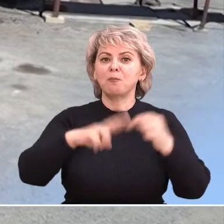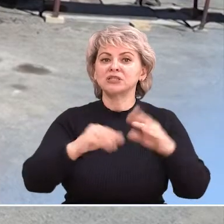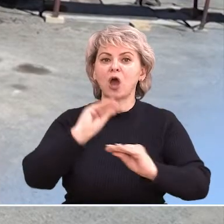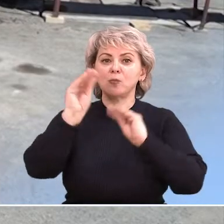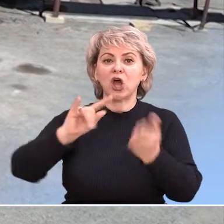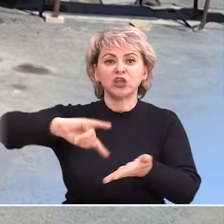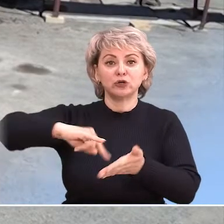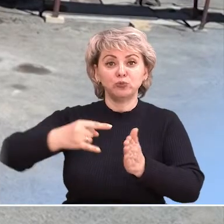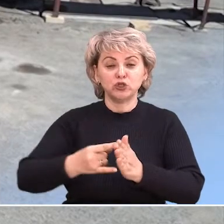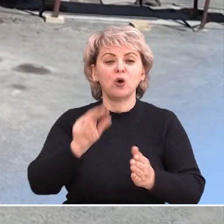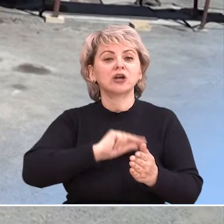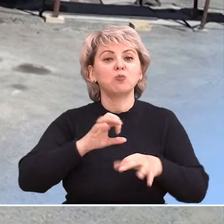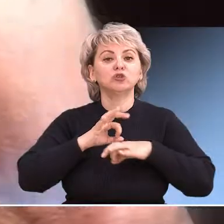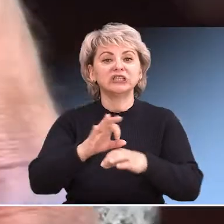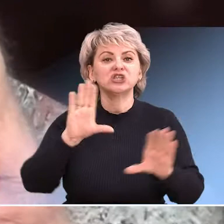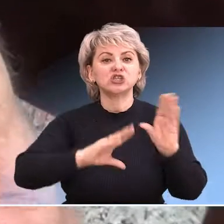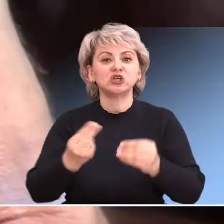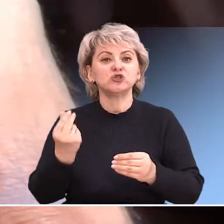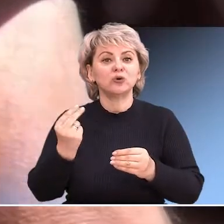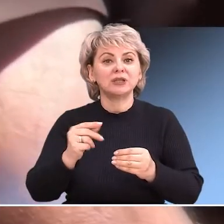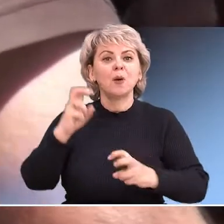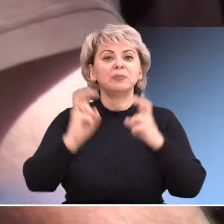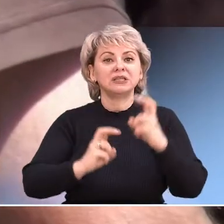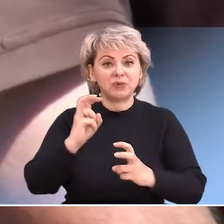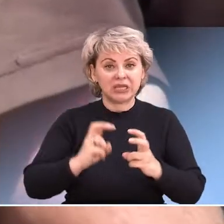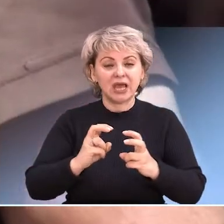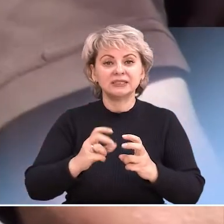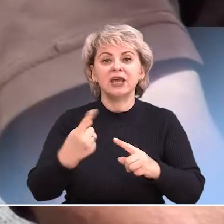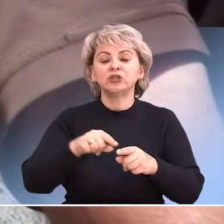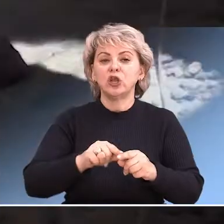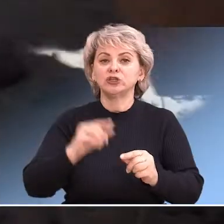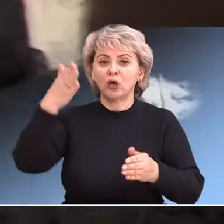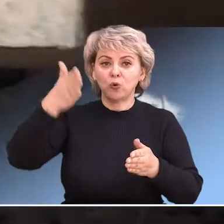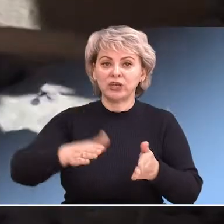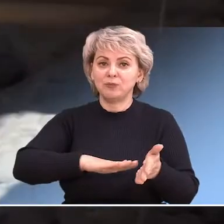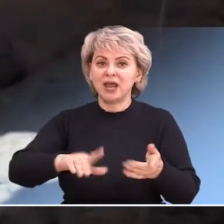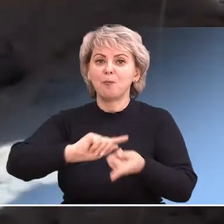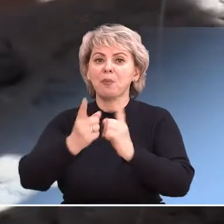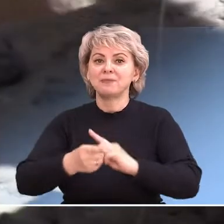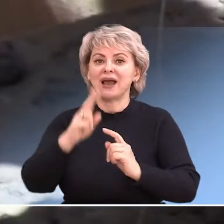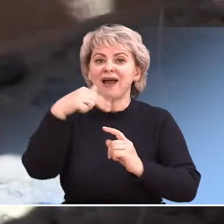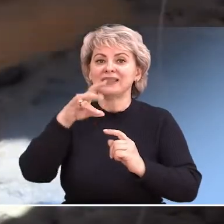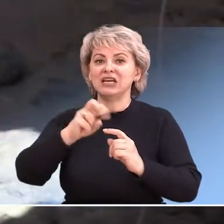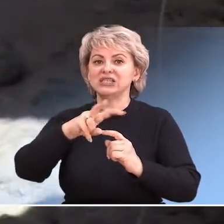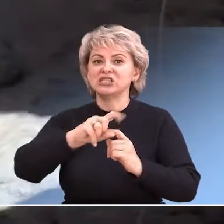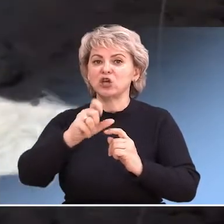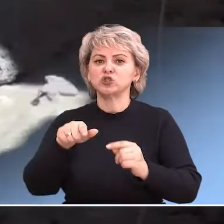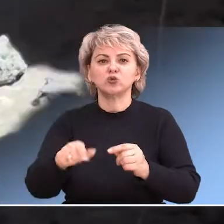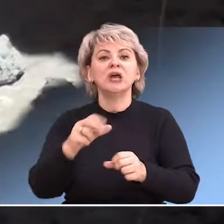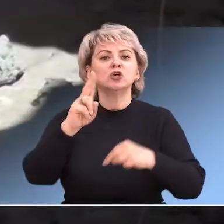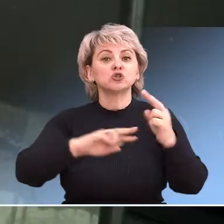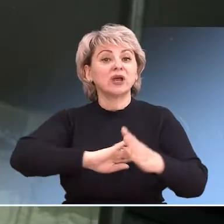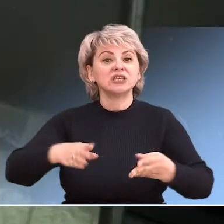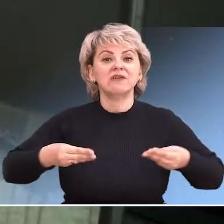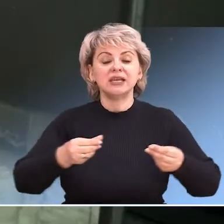довоенной постройки обкладывают кирпичом. Работы ведутся за счет средств предприятия. До этого укрепили фундамент, поменяли канализационные сети,